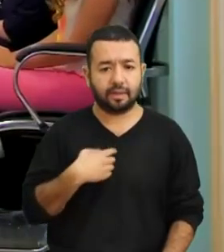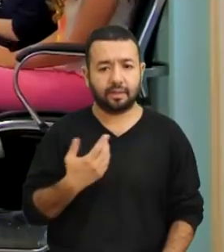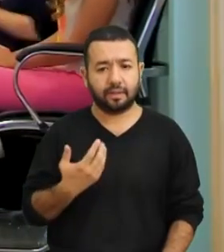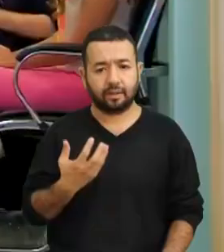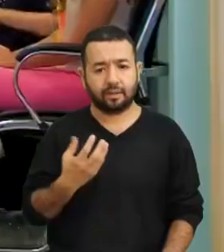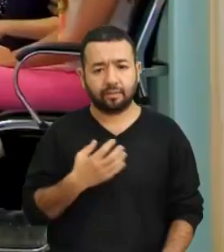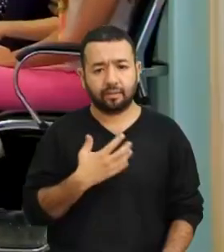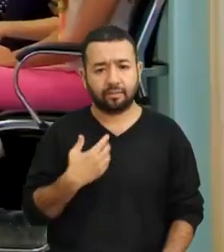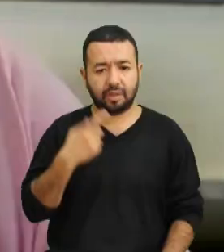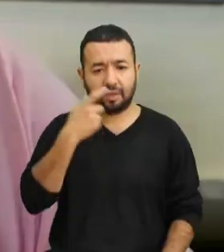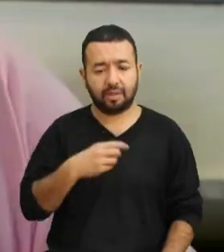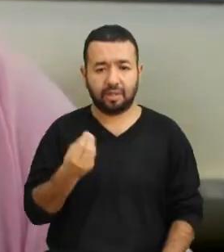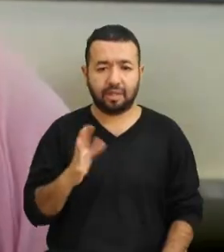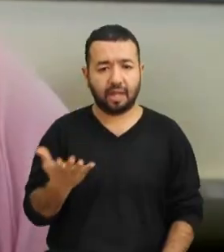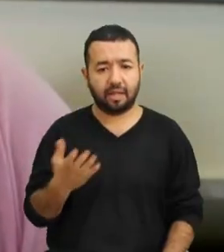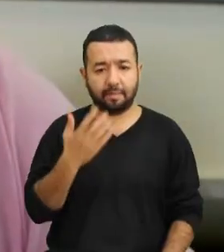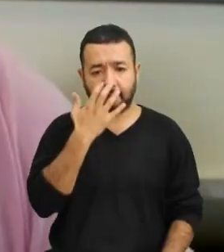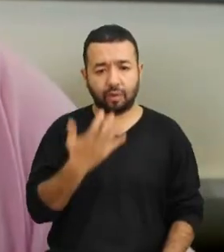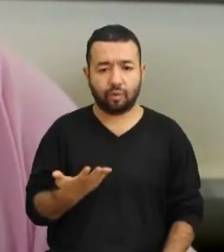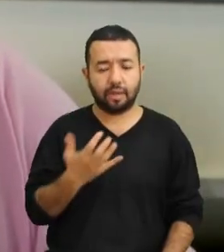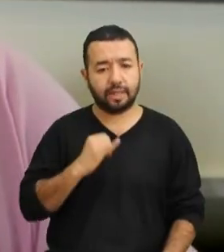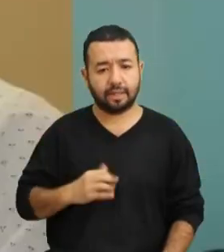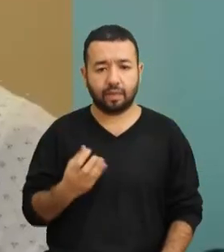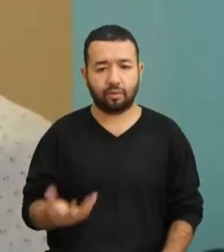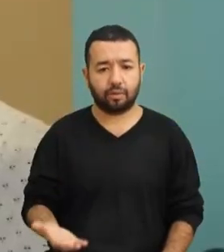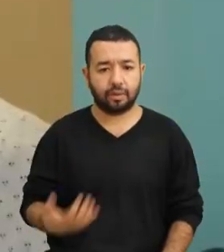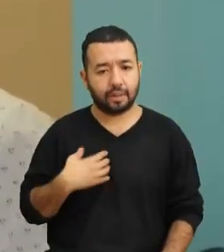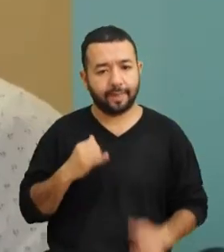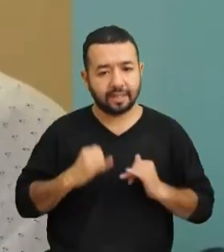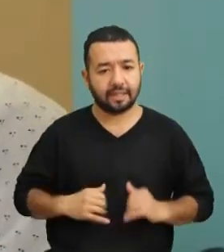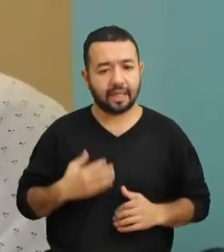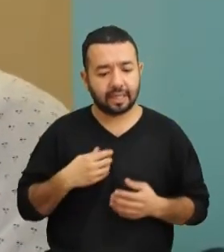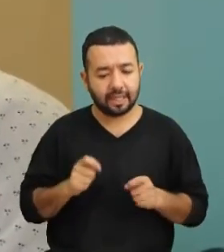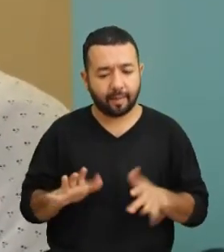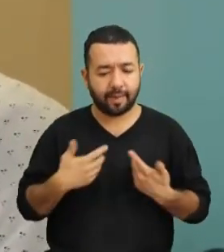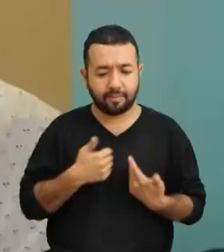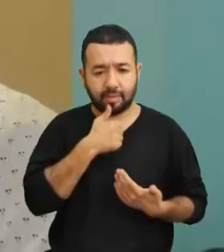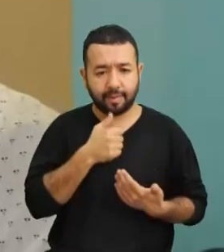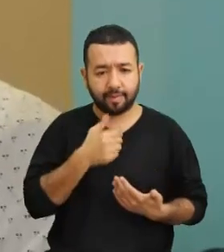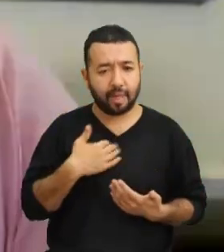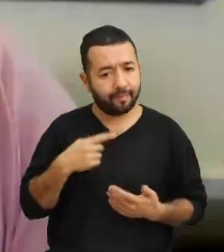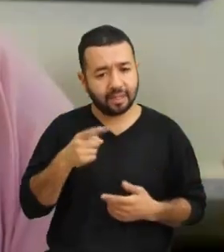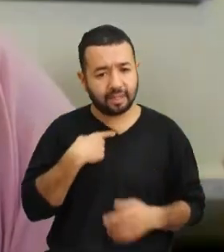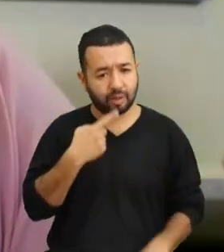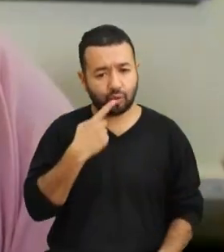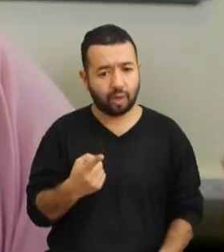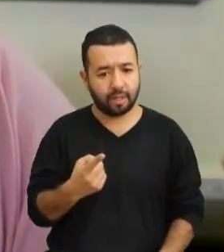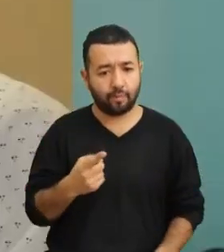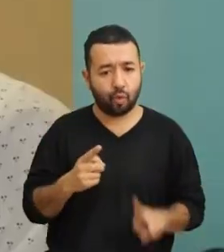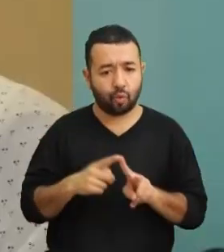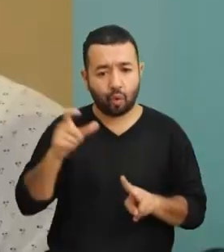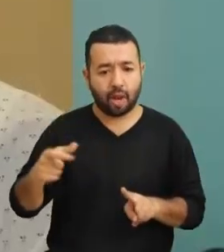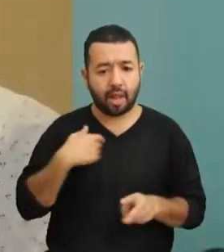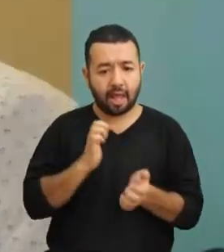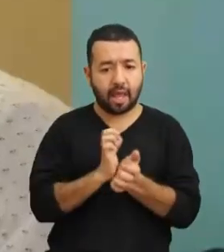içeri. Demek ki durumu iyi değil yani. Tamam tamam, sakin ol, sakin ol. Nasıl sakin olayım baba? Ben size söylemiştim. Nurhan